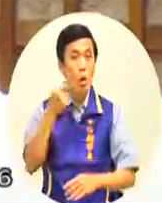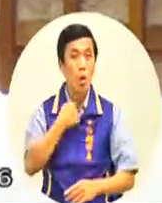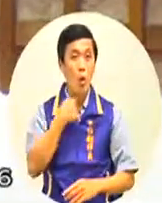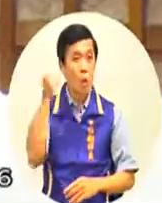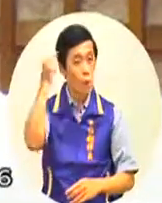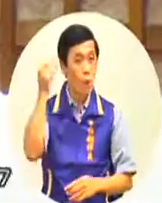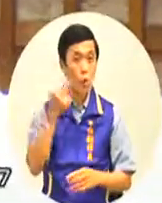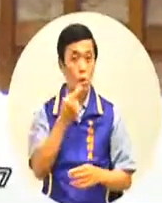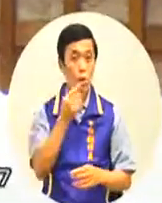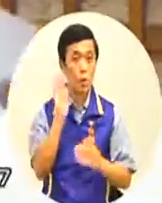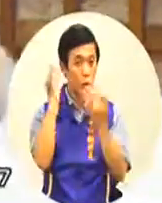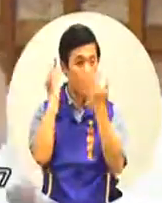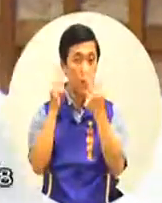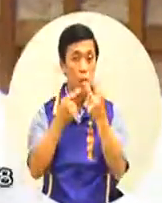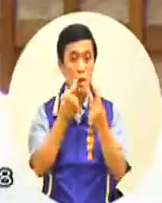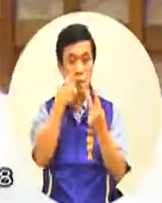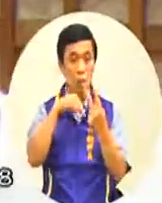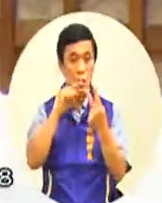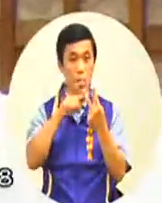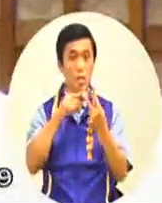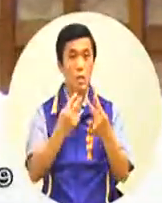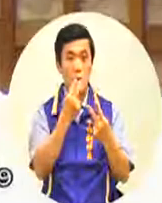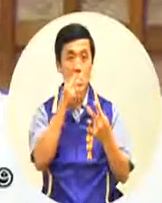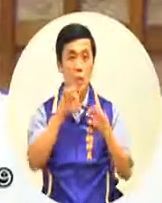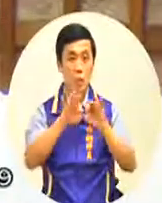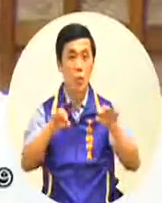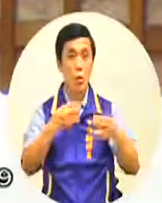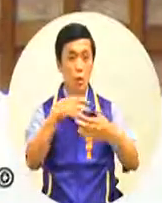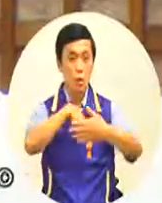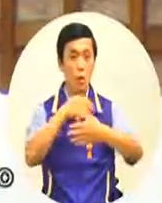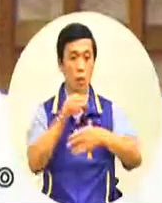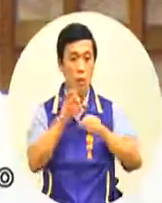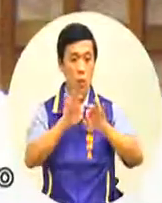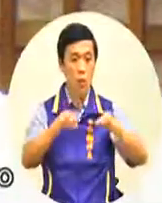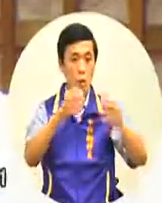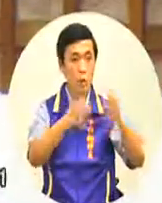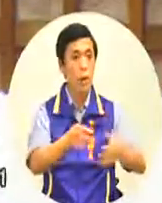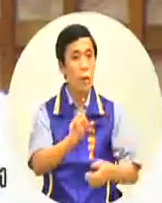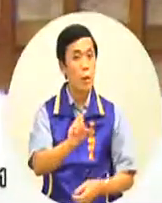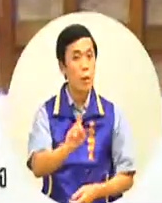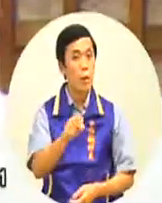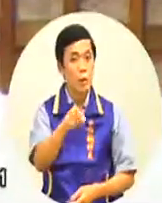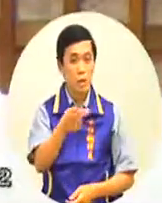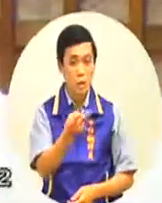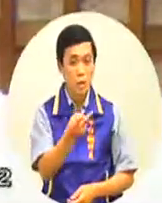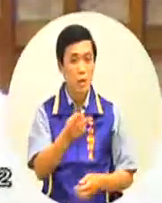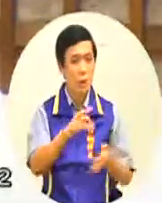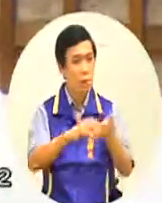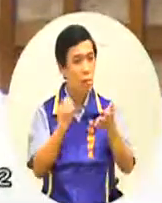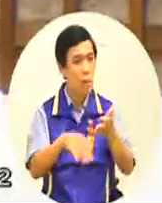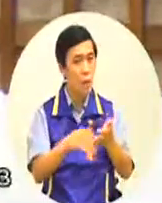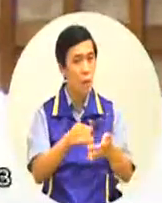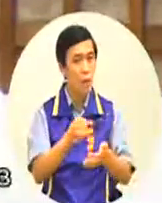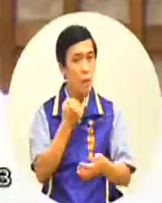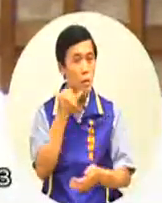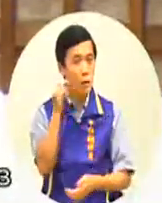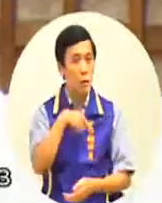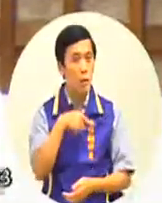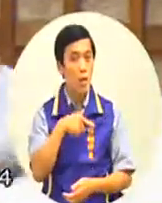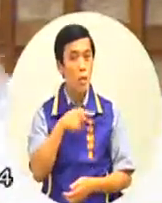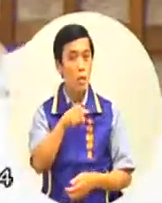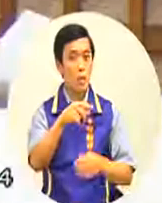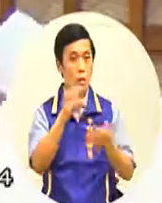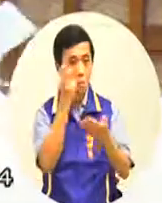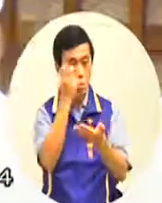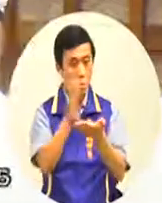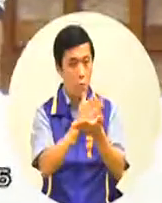货？我拢想拢无呢。局长啊，这个部分是不是会当改掉，唔免阁评鉴啊啦，唔免阁买